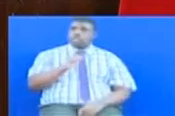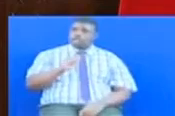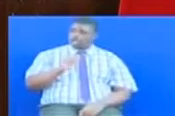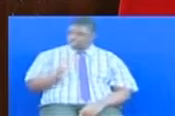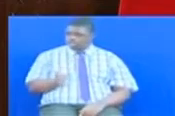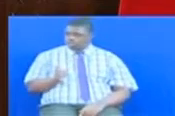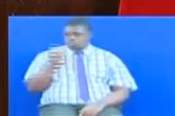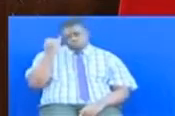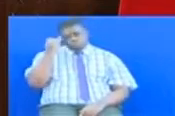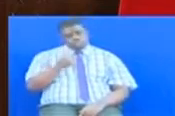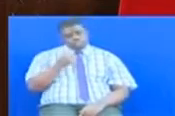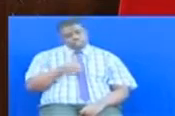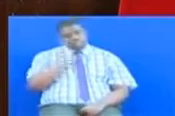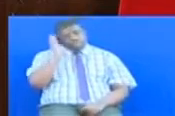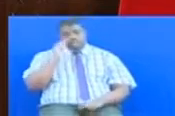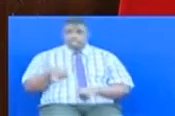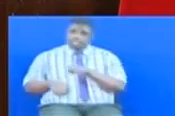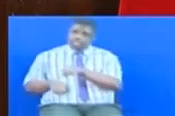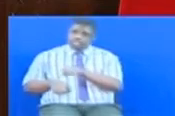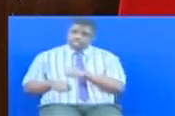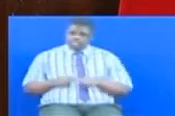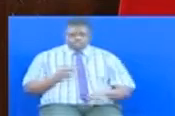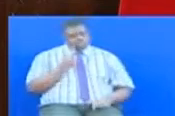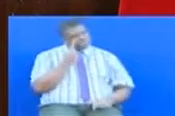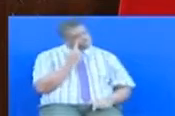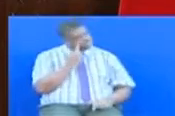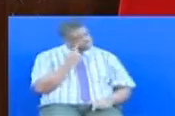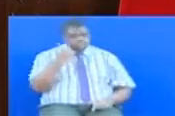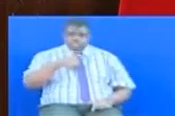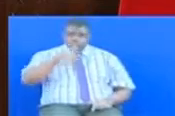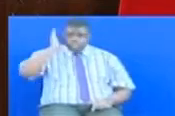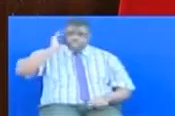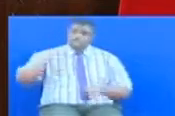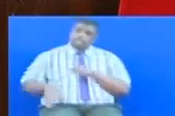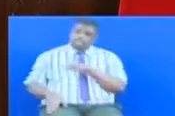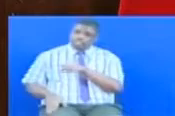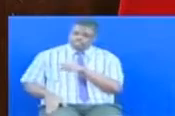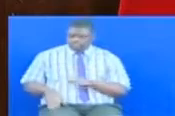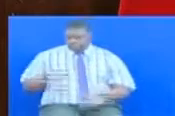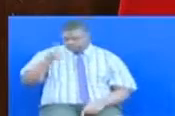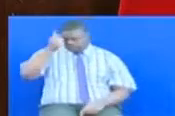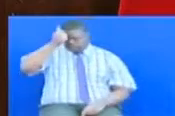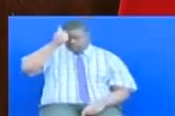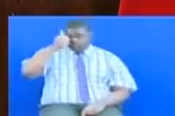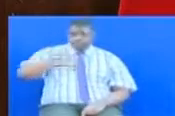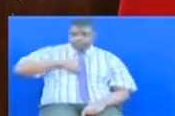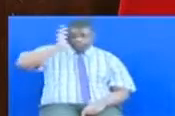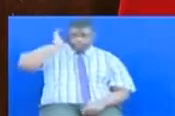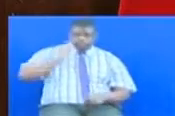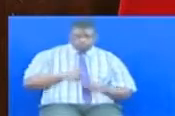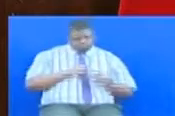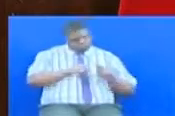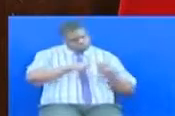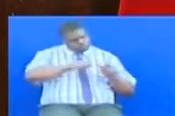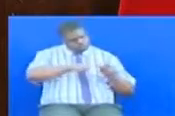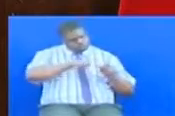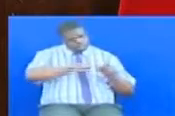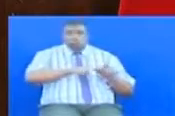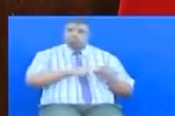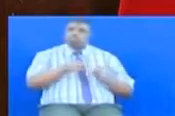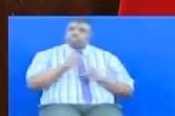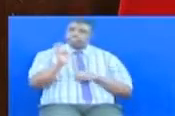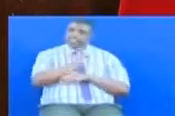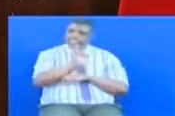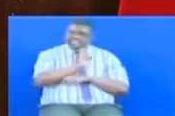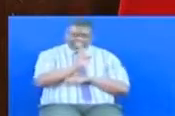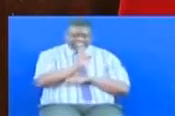serikali. Na anaposema na lile ni jicho la serikali, maana yake ni kwamba anakumbusha tu serikali kwamba kuna moja, mbili, tatu ambayo natakiwa kuisimamia.